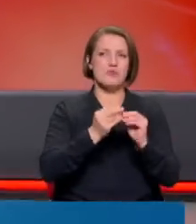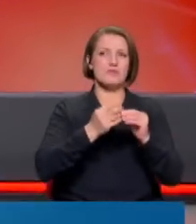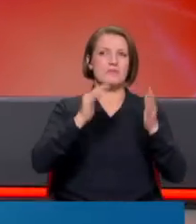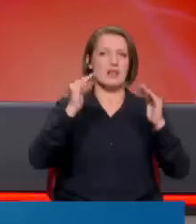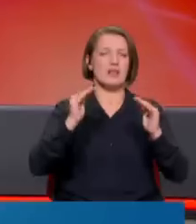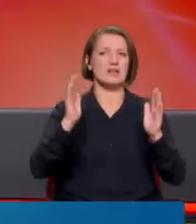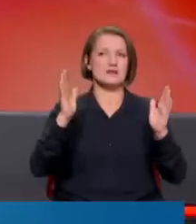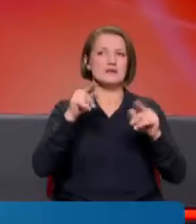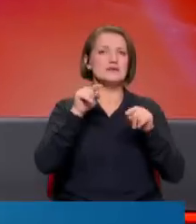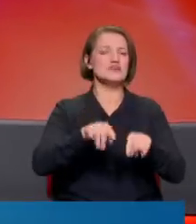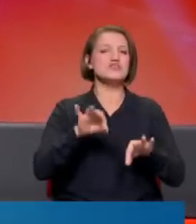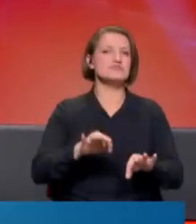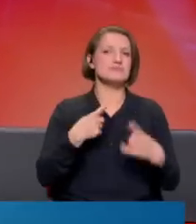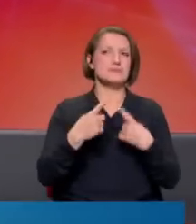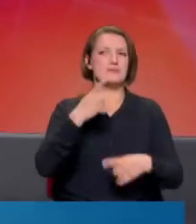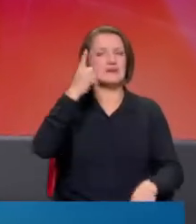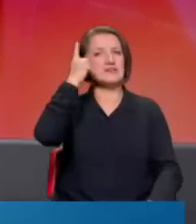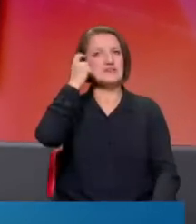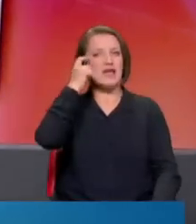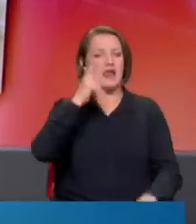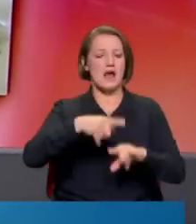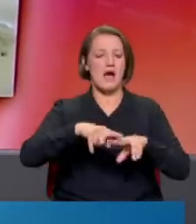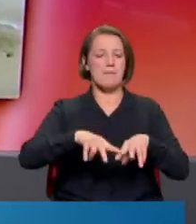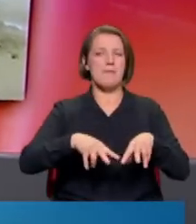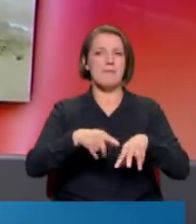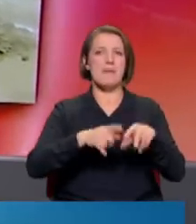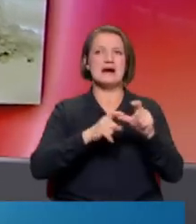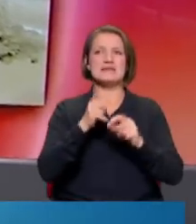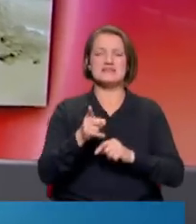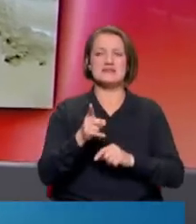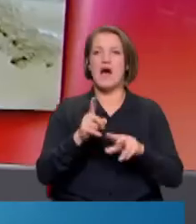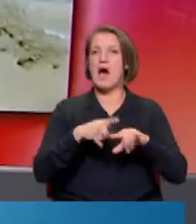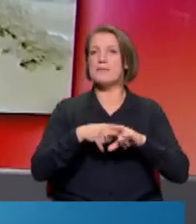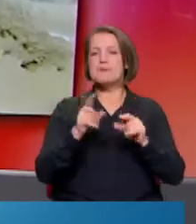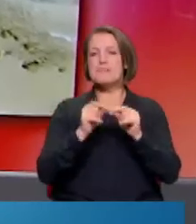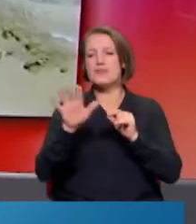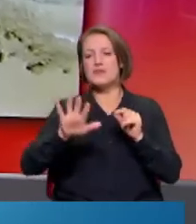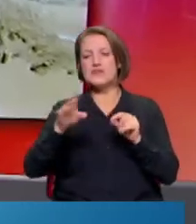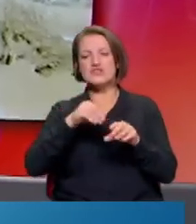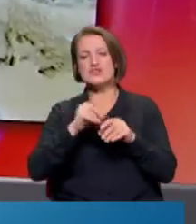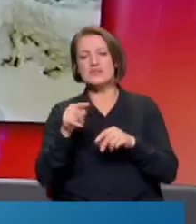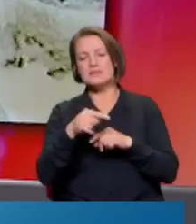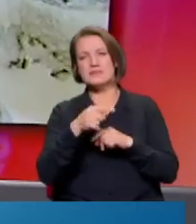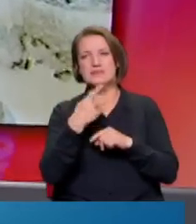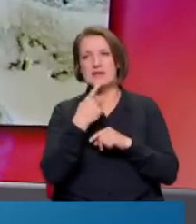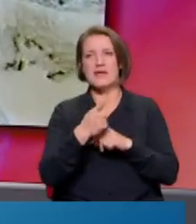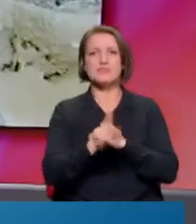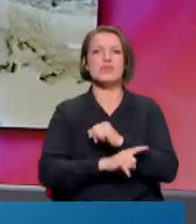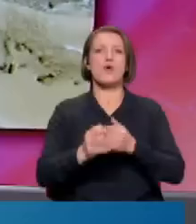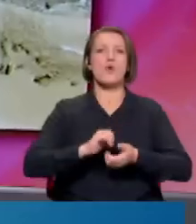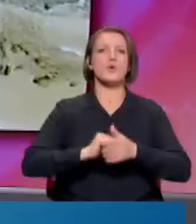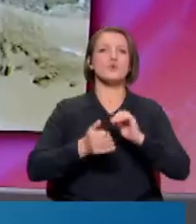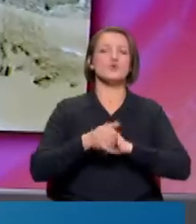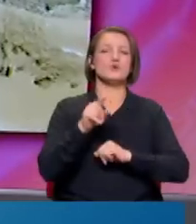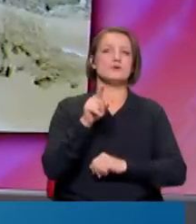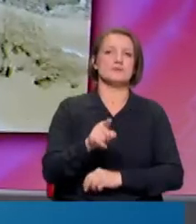olay şimdi Ne konuşuyoruz İsrail Hamas sorunu Peki Hamas ne Batı için ve bazı Arap ülkeleri için de terör